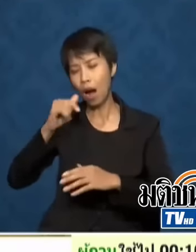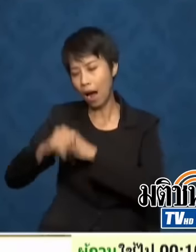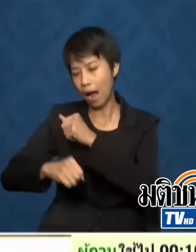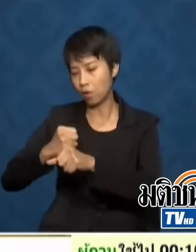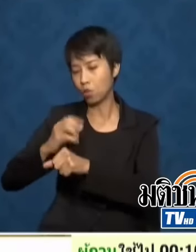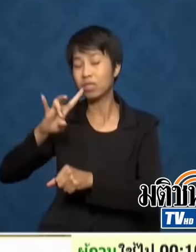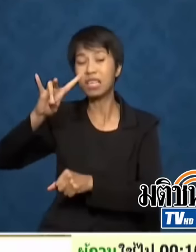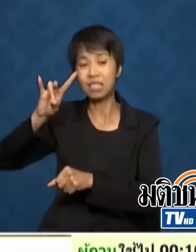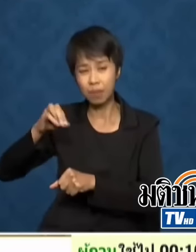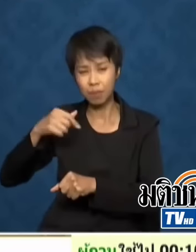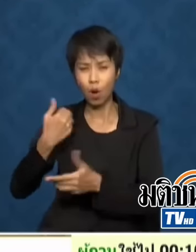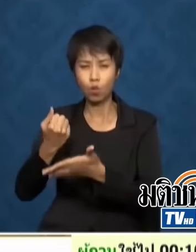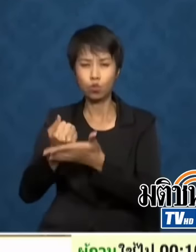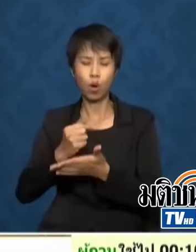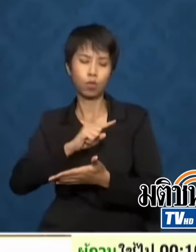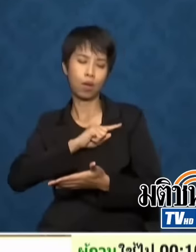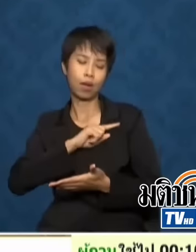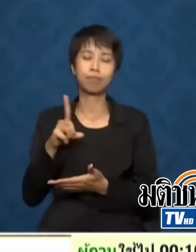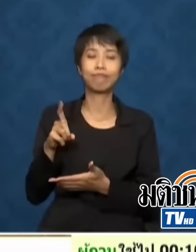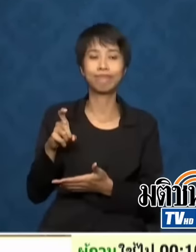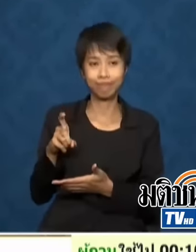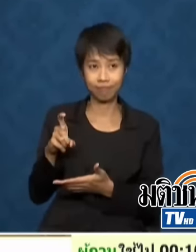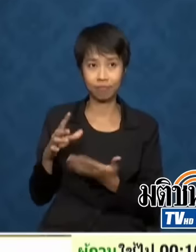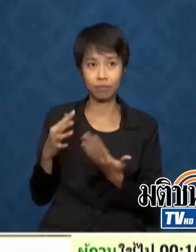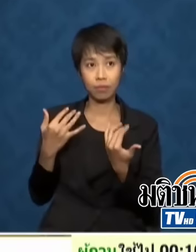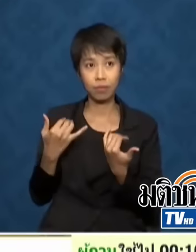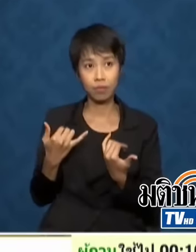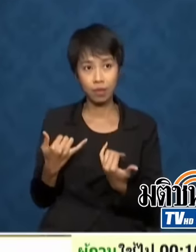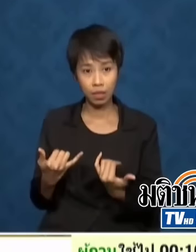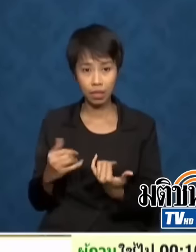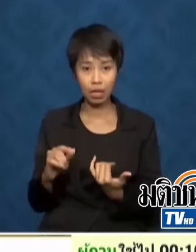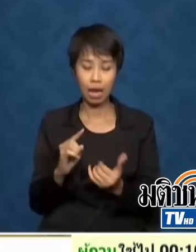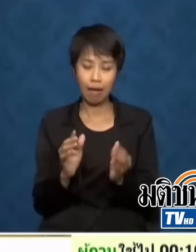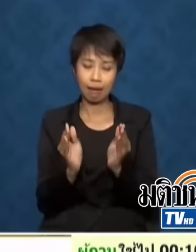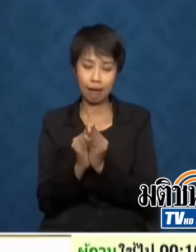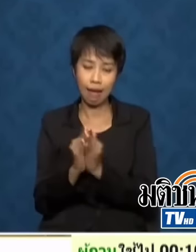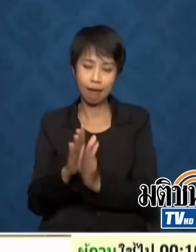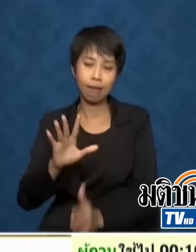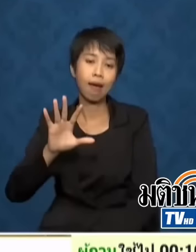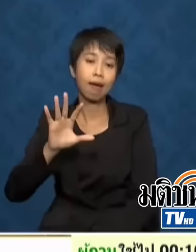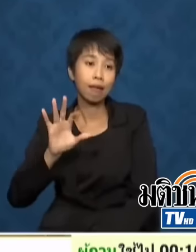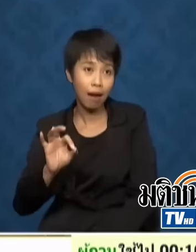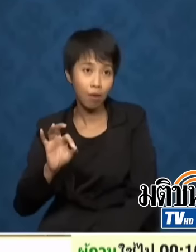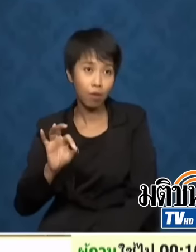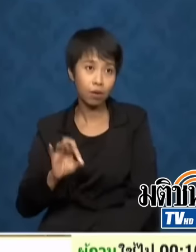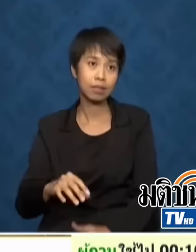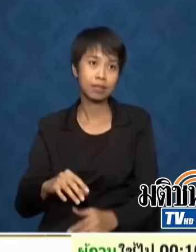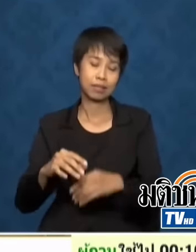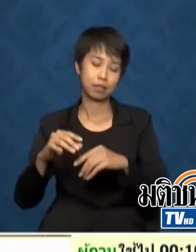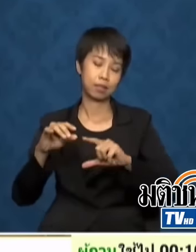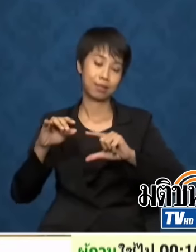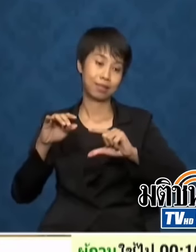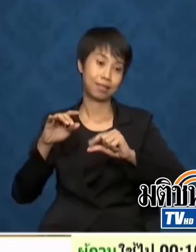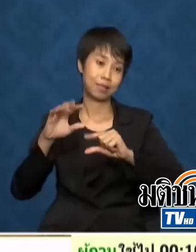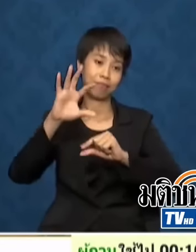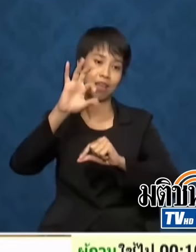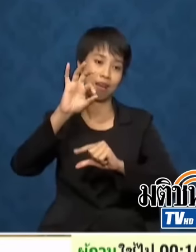ได้หรือได้น้อยจนได้คะแนนจาก9คะแนนนะครับที่มีคะแนนเต็มคือ20คะ